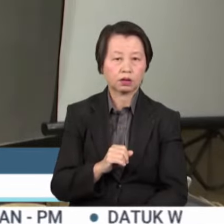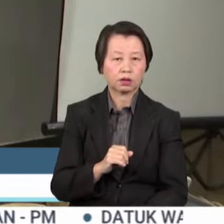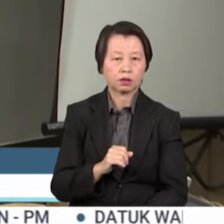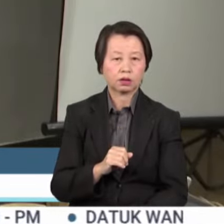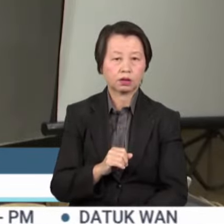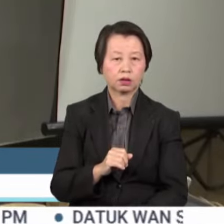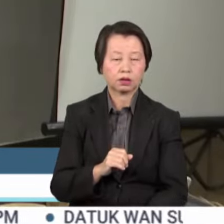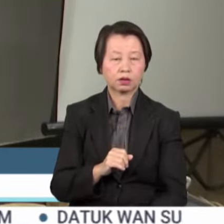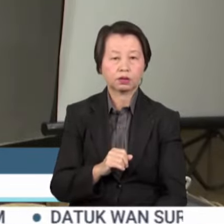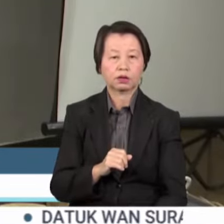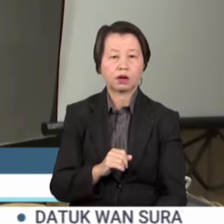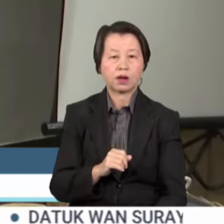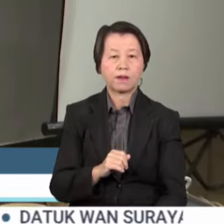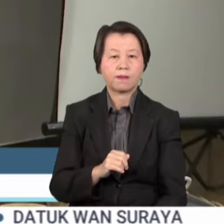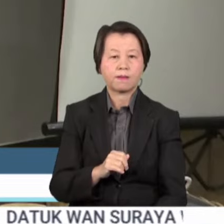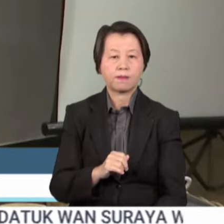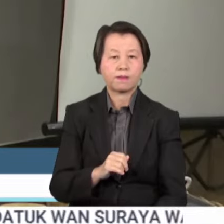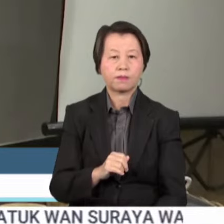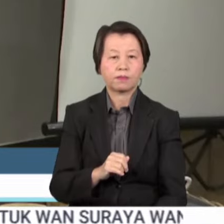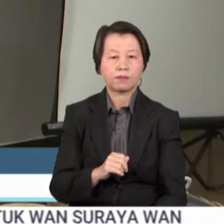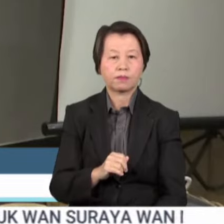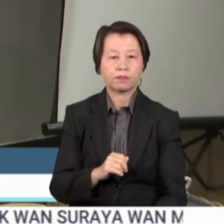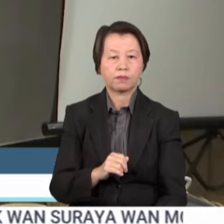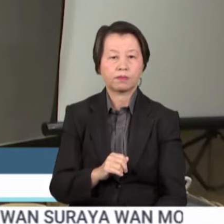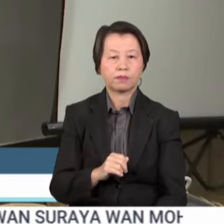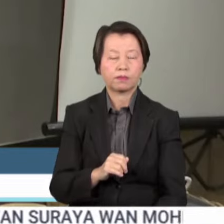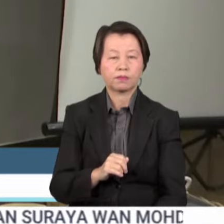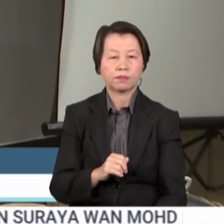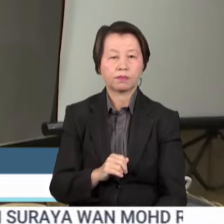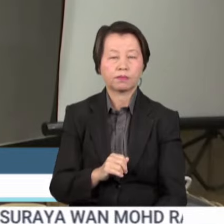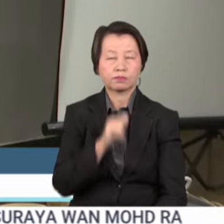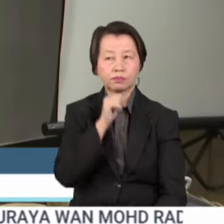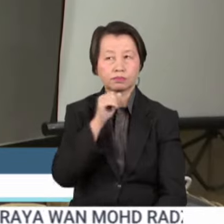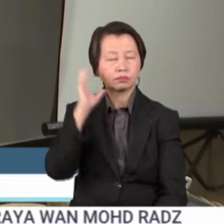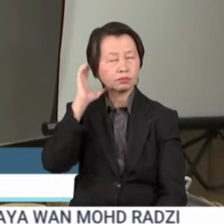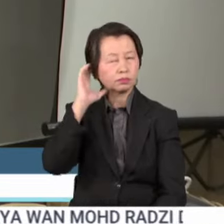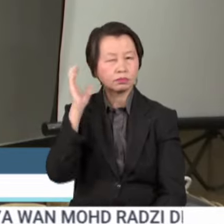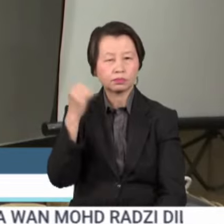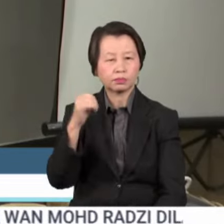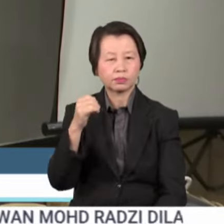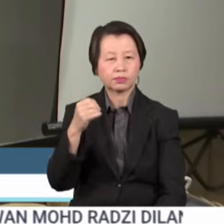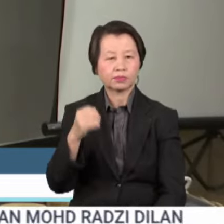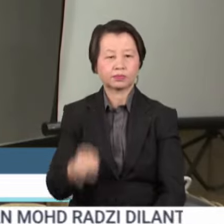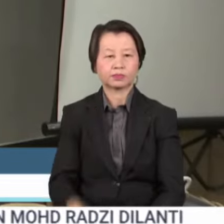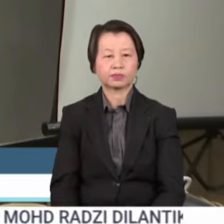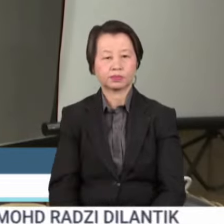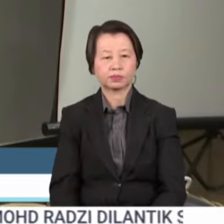Indonesia ni banyak persamaan dari segi adat budaya